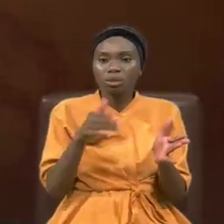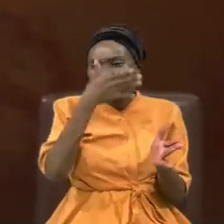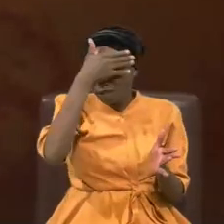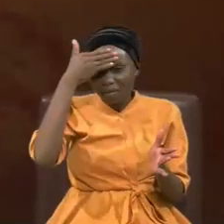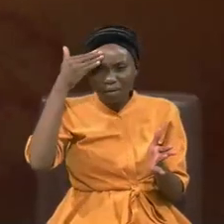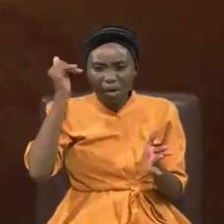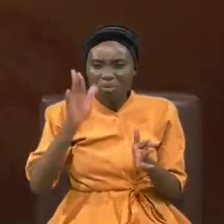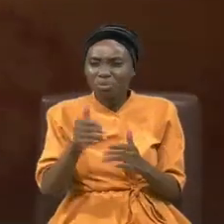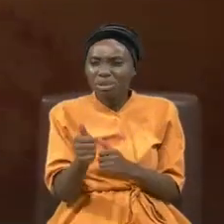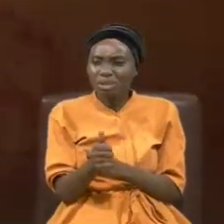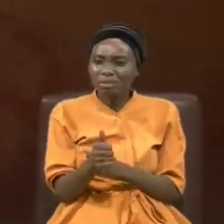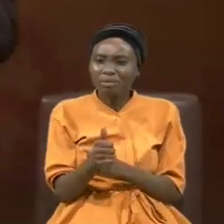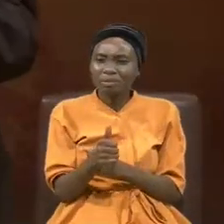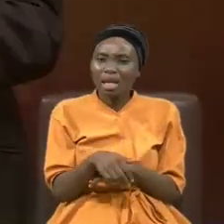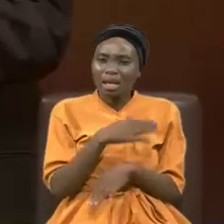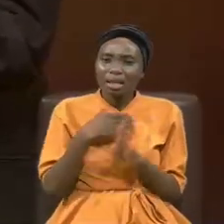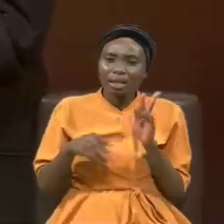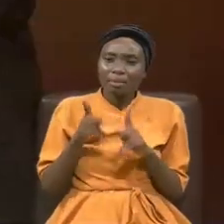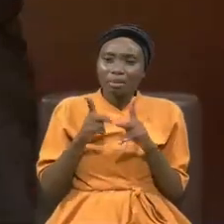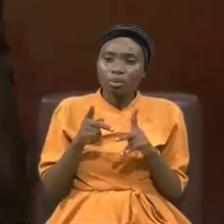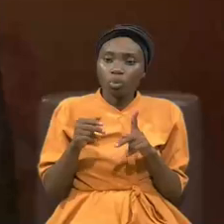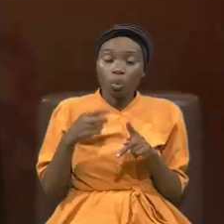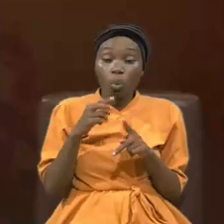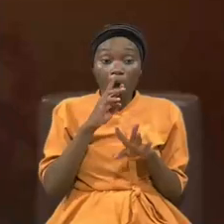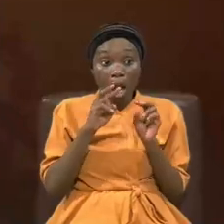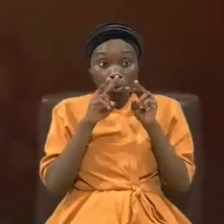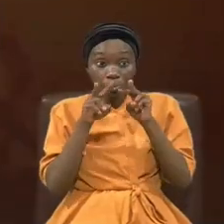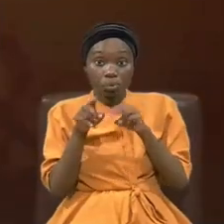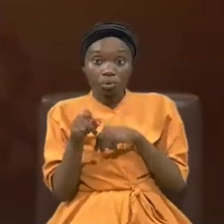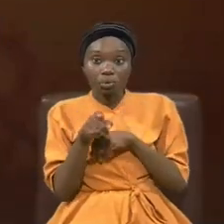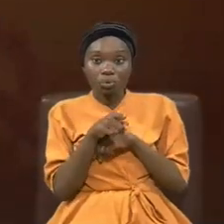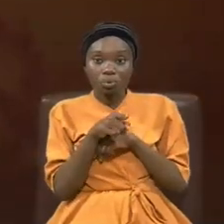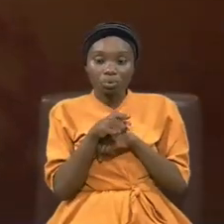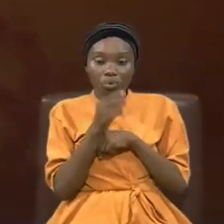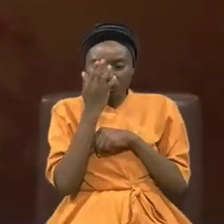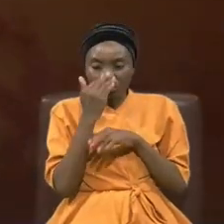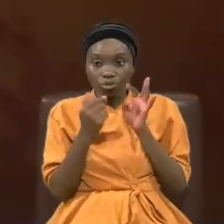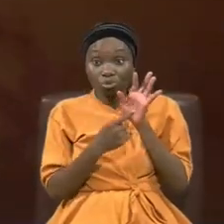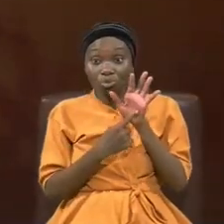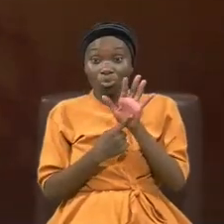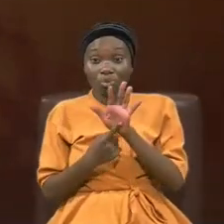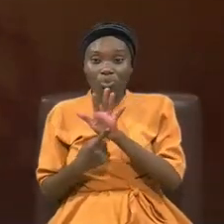oubliez. Et puis, les gens qui vous regardent, alors,